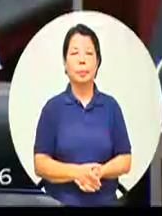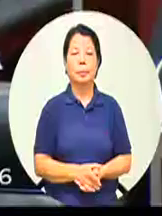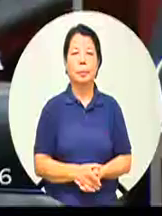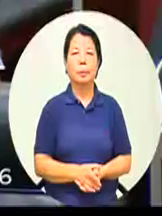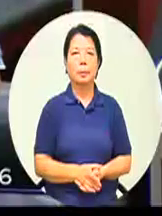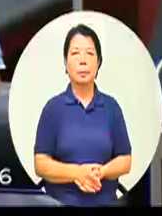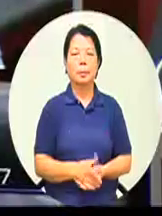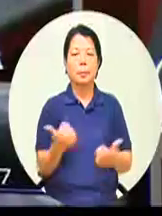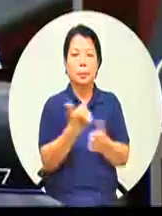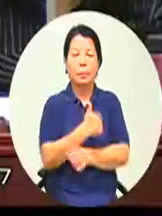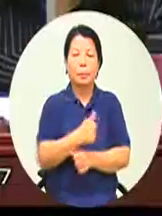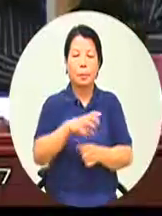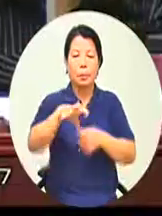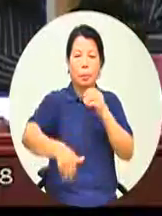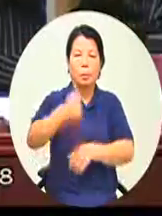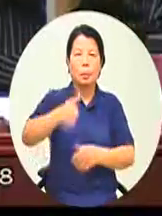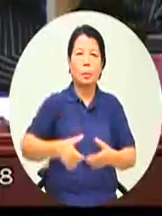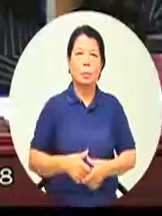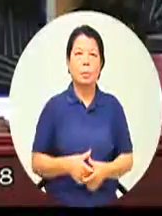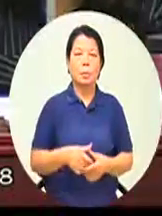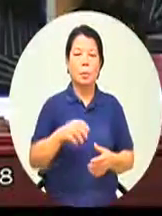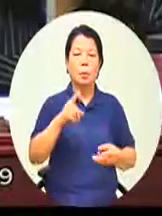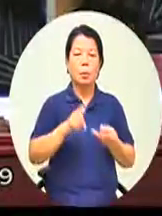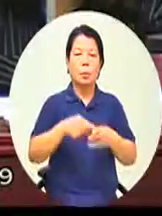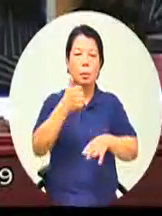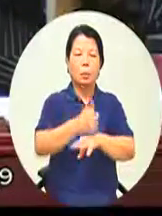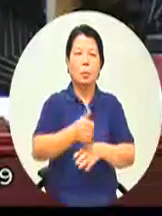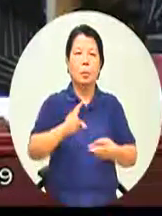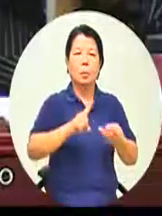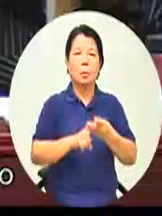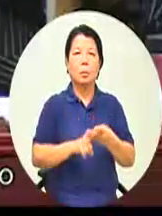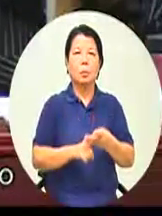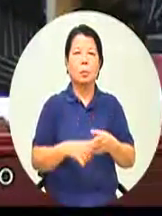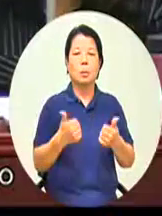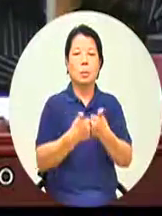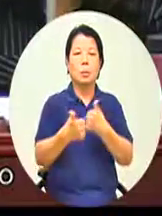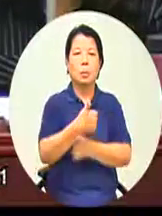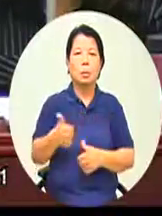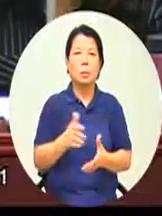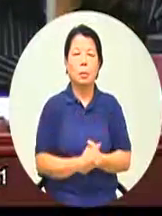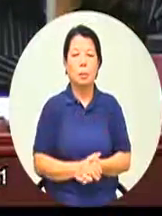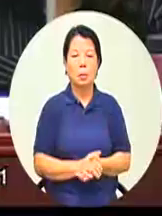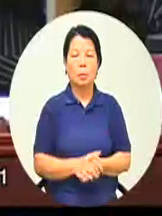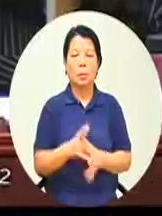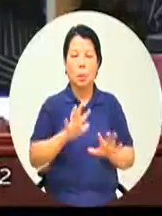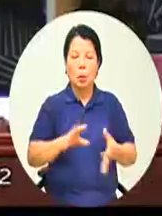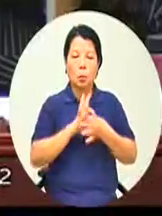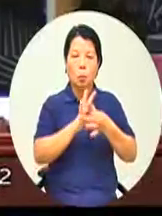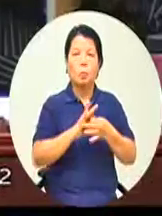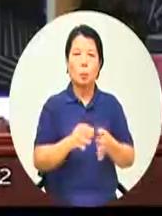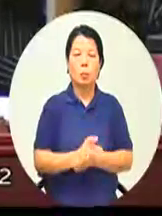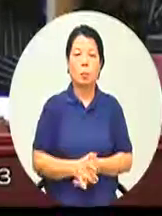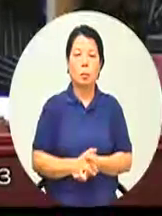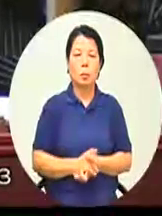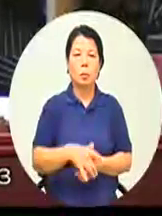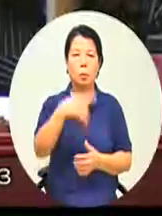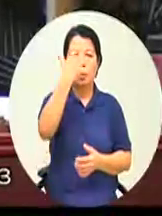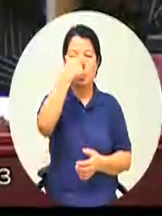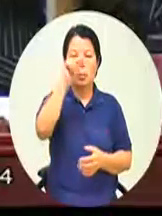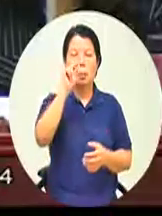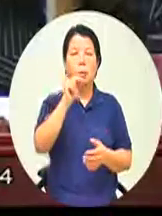长， 主席。王议员，王议员一向都非常关心那个凤鼻头的那